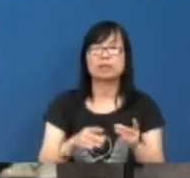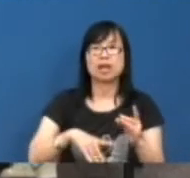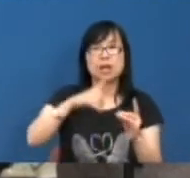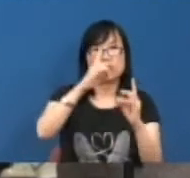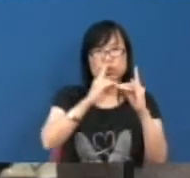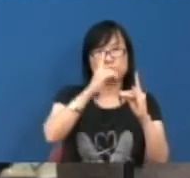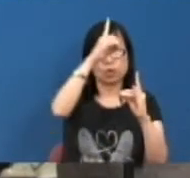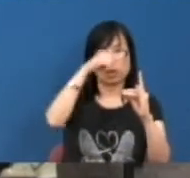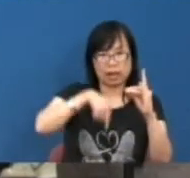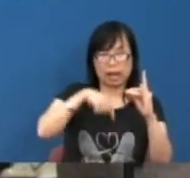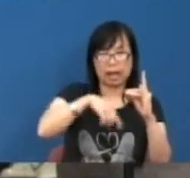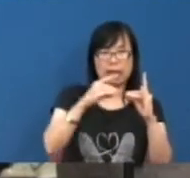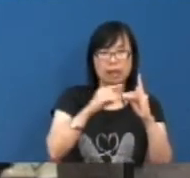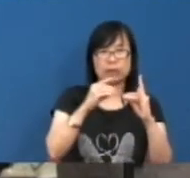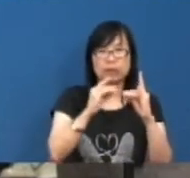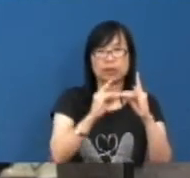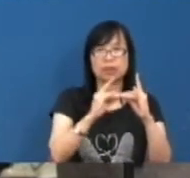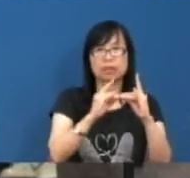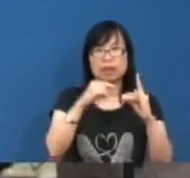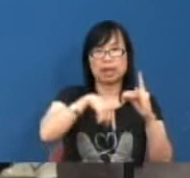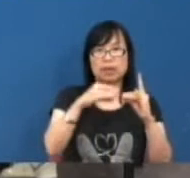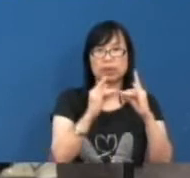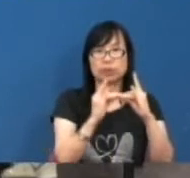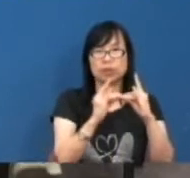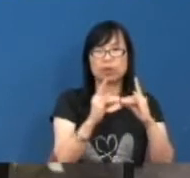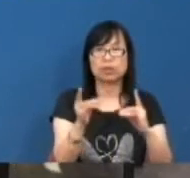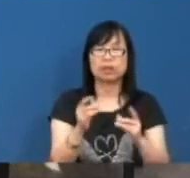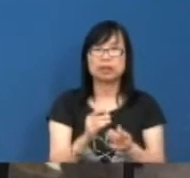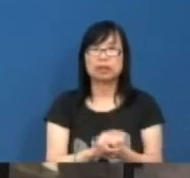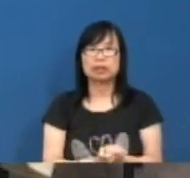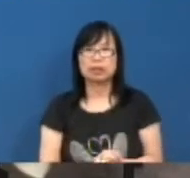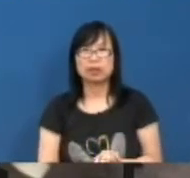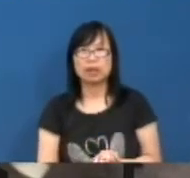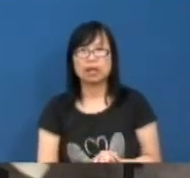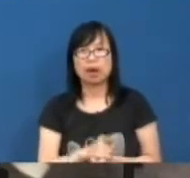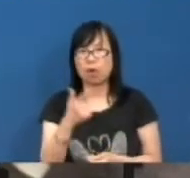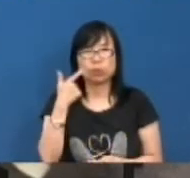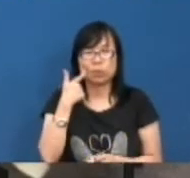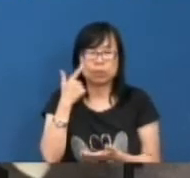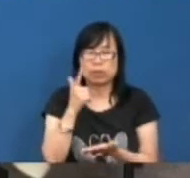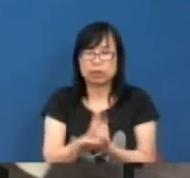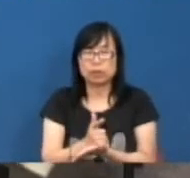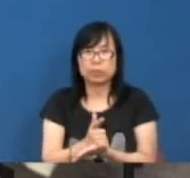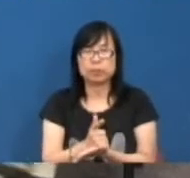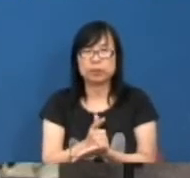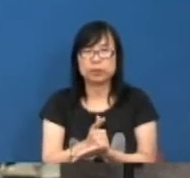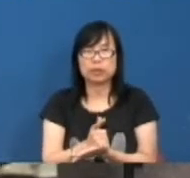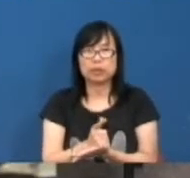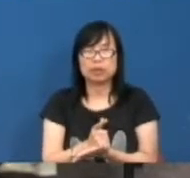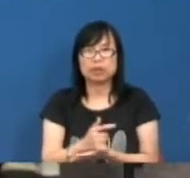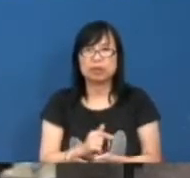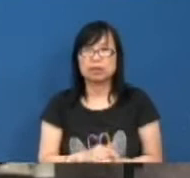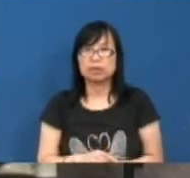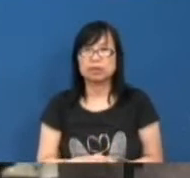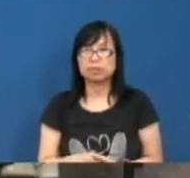隔牀咁樣，上面有一個牀位，下面有一個牀位咁樣，即係其實呢啲係一個好嚴重嘅。即係好嚴重的情況。